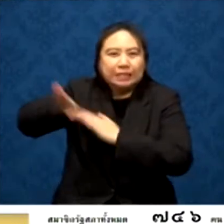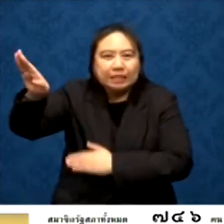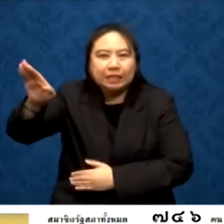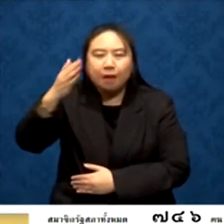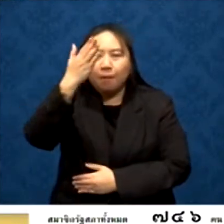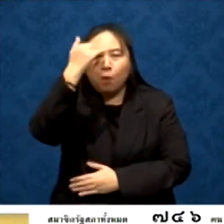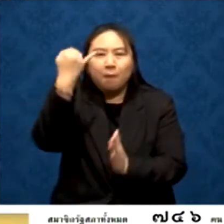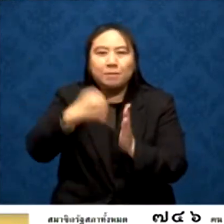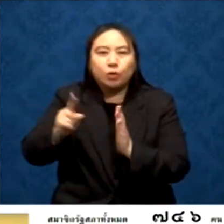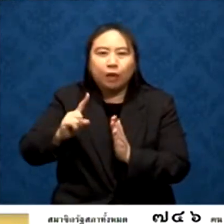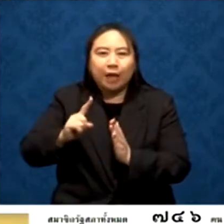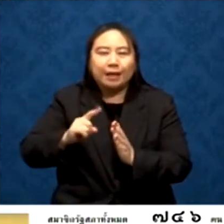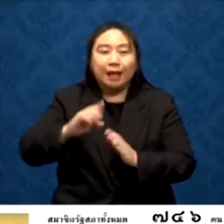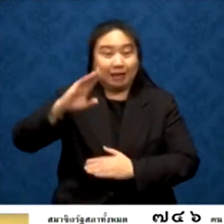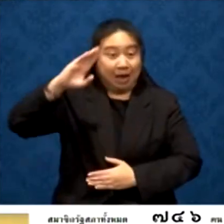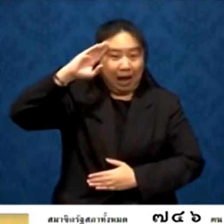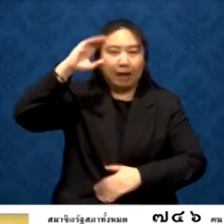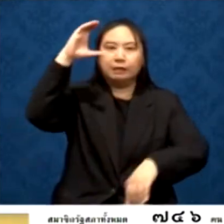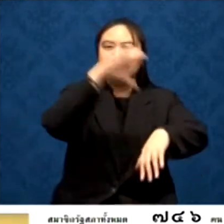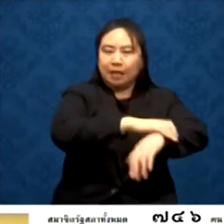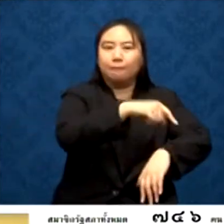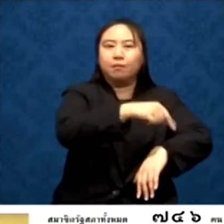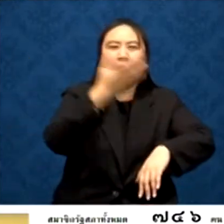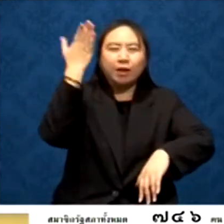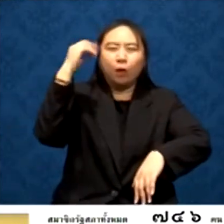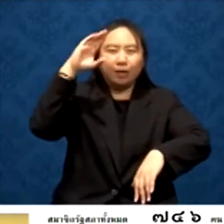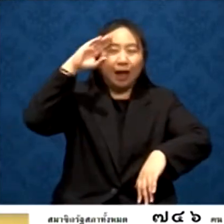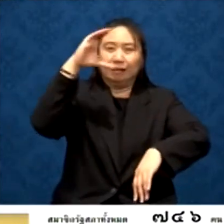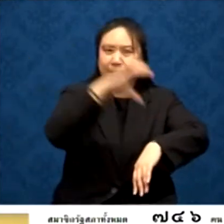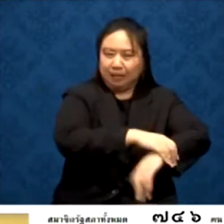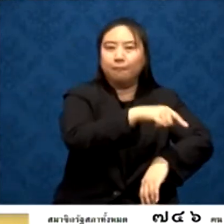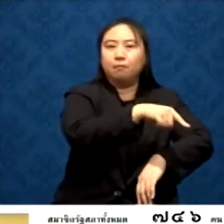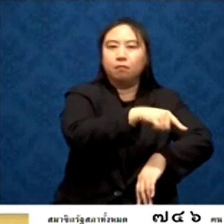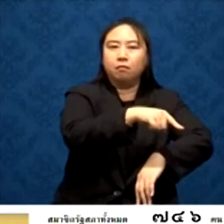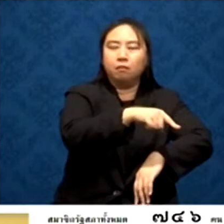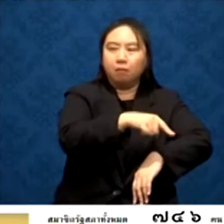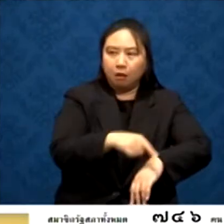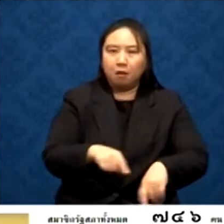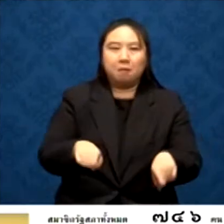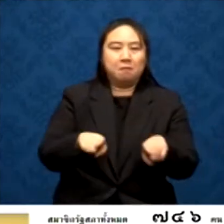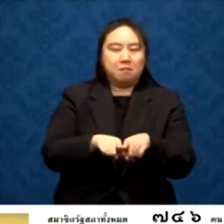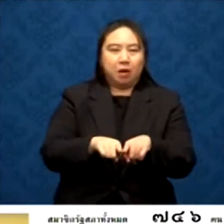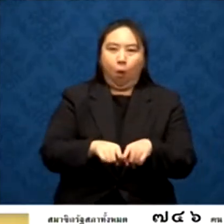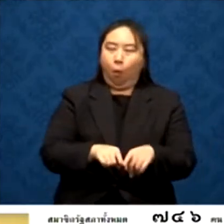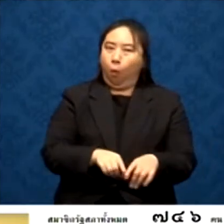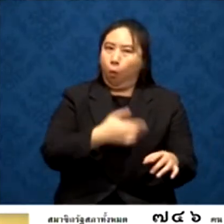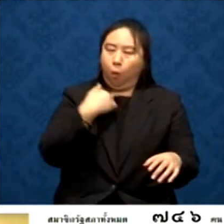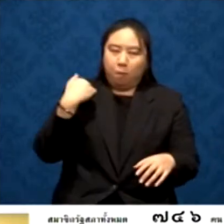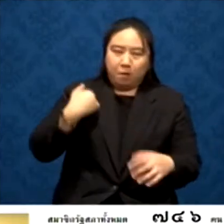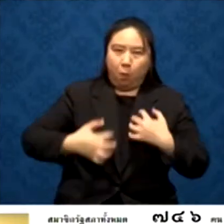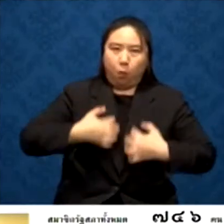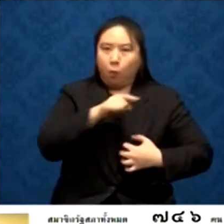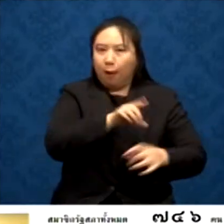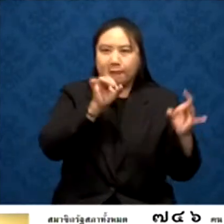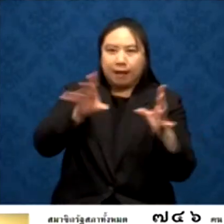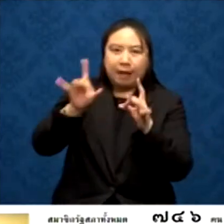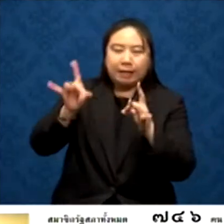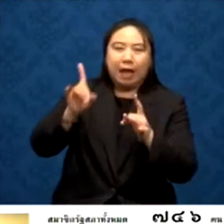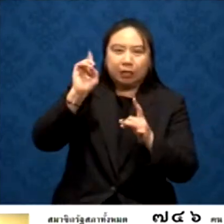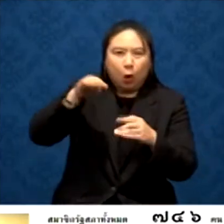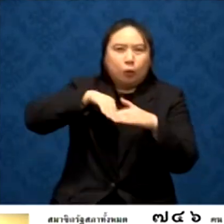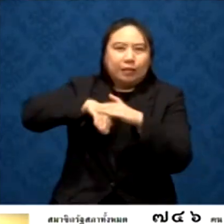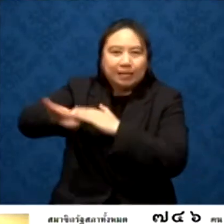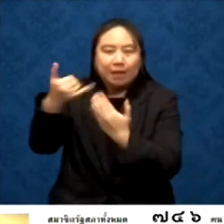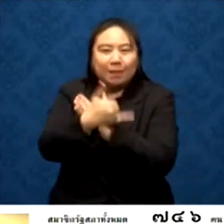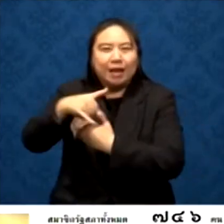ารยศพลโทถูกคุกคามอย่างหนักจากอำนาจมืดที่มองไม่เห็นนี่คือสิ่งที่เกิดขึ้น